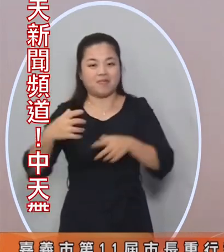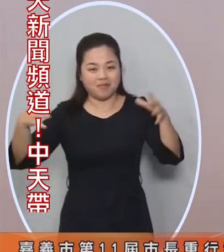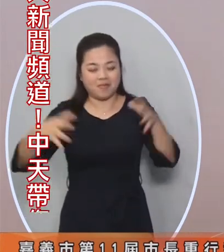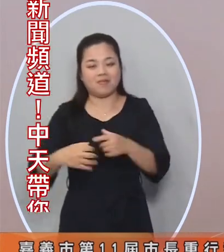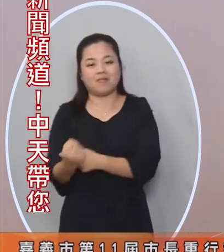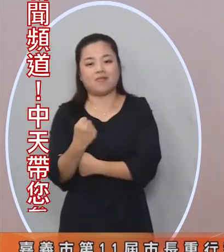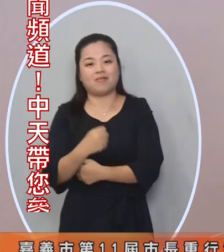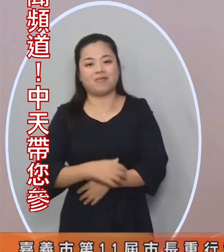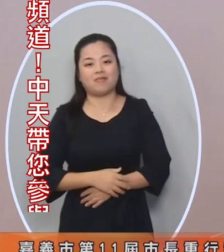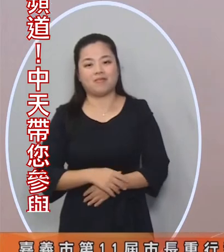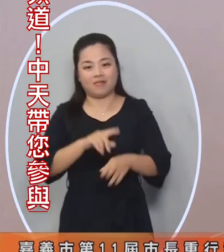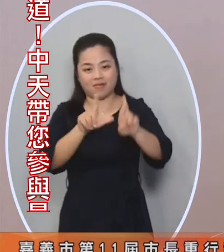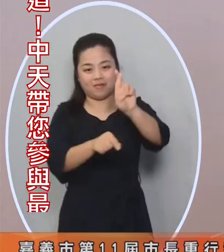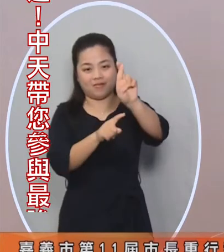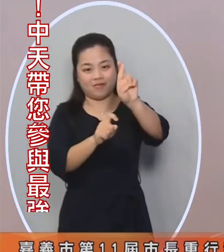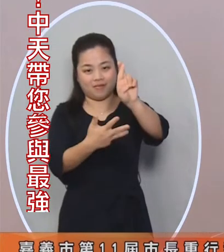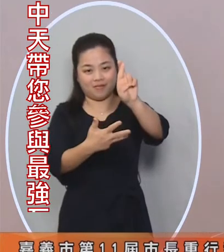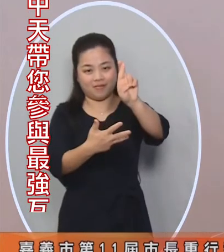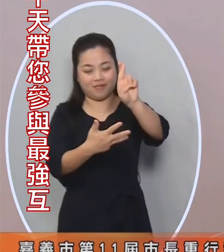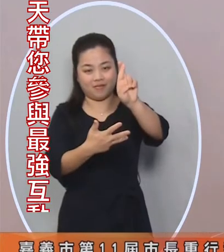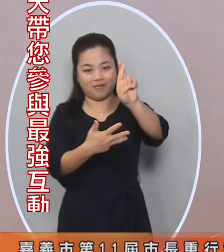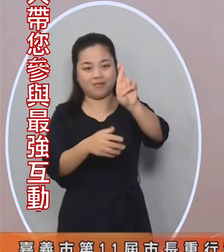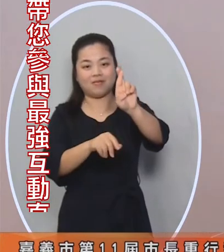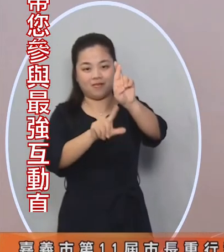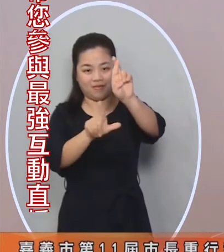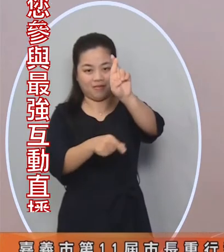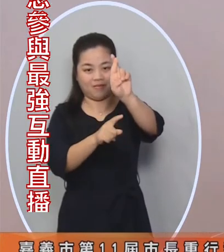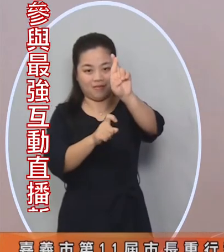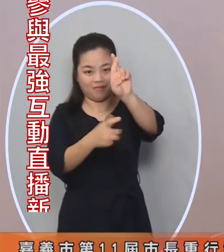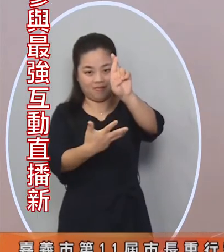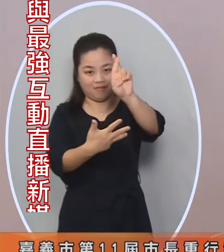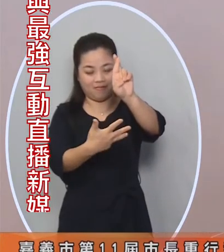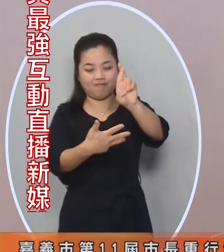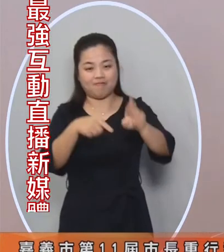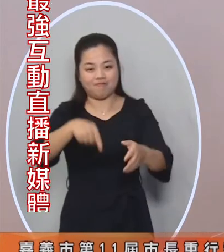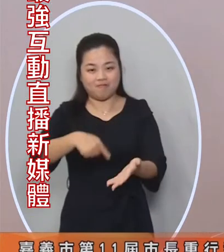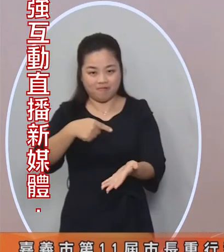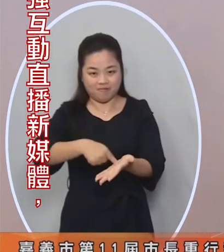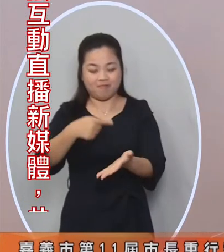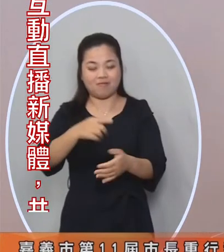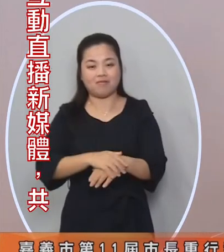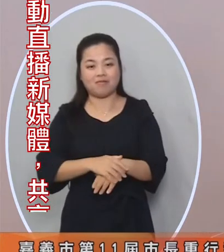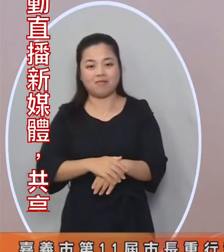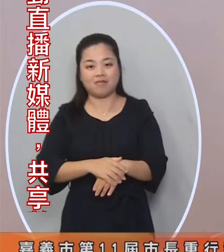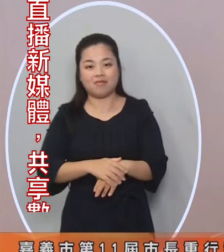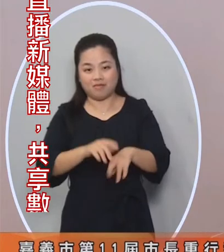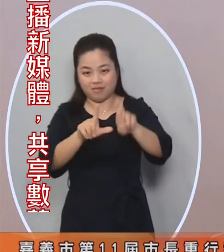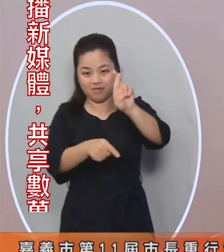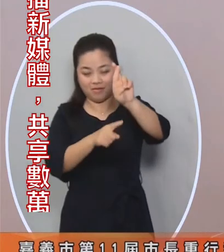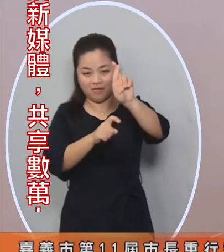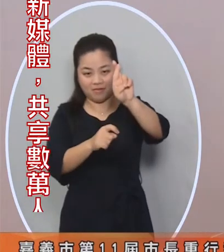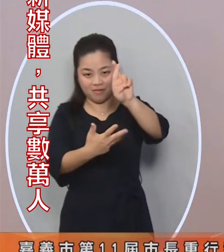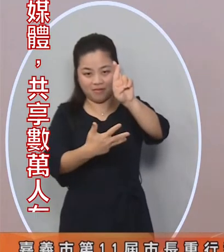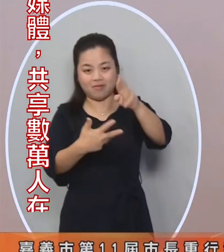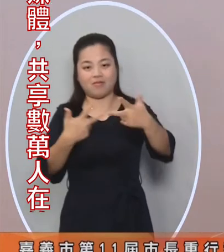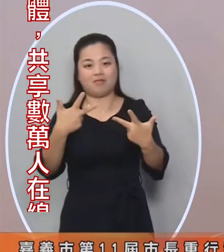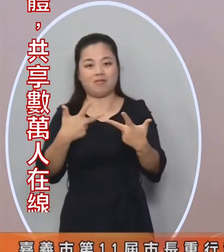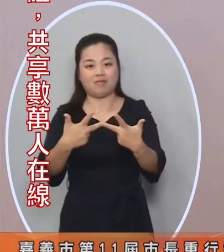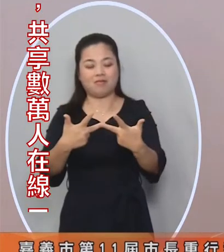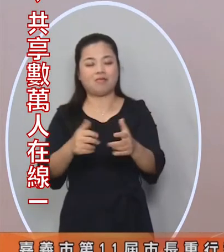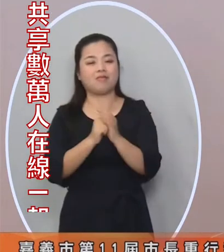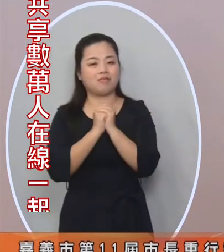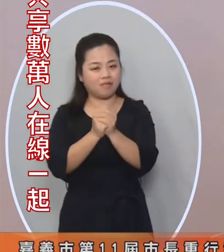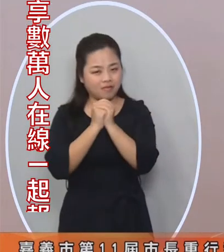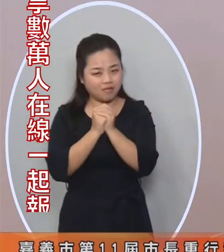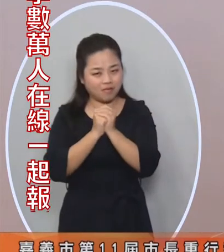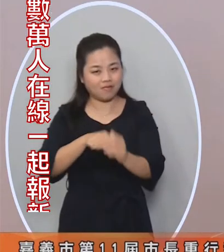起来努力。12月18号12月18日我们这次演讲到12月18日礼拜日，拜